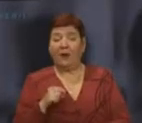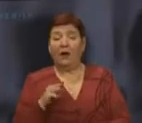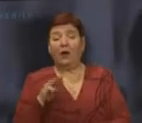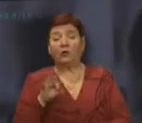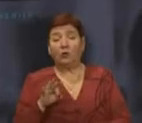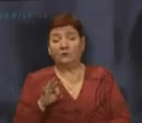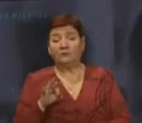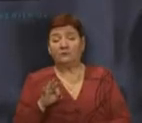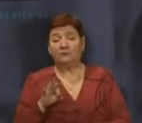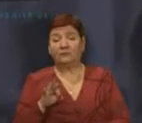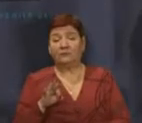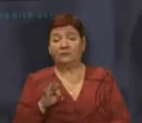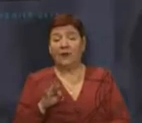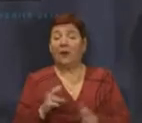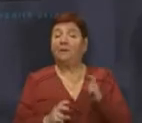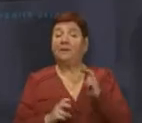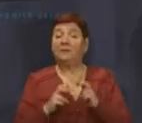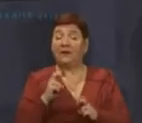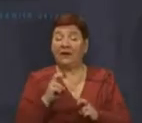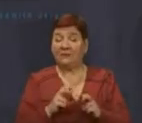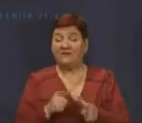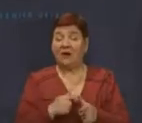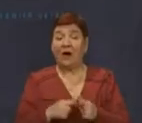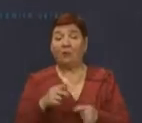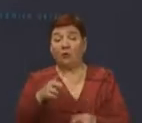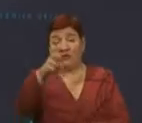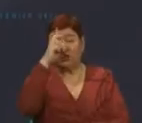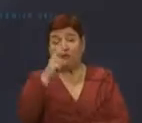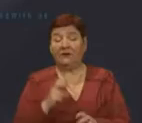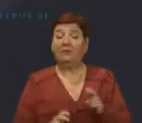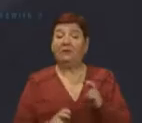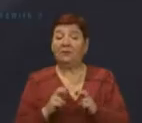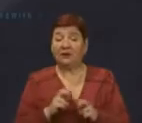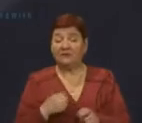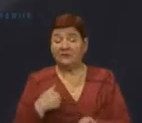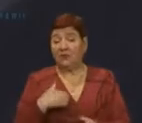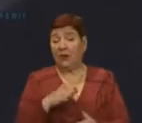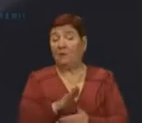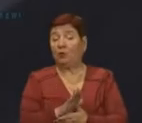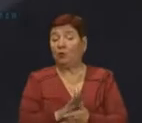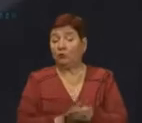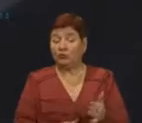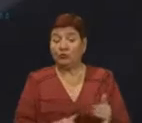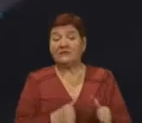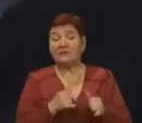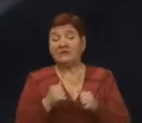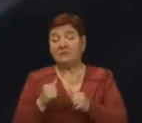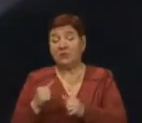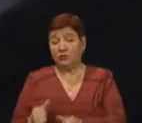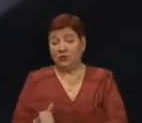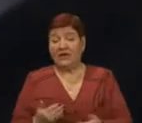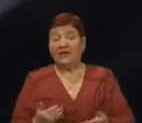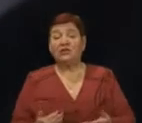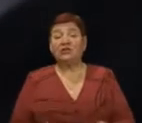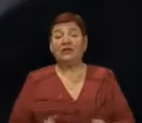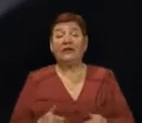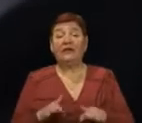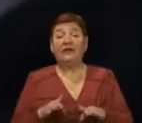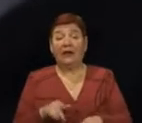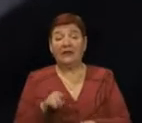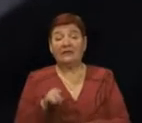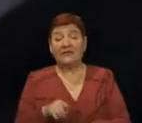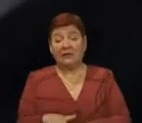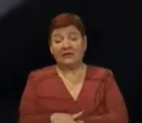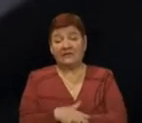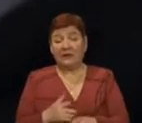то комунальні підприємства або державні підприємства, вони продовжують забезпечувати життєдіяльність цих